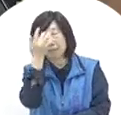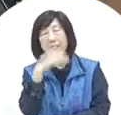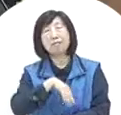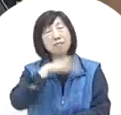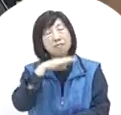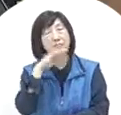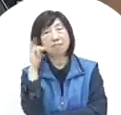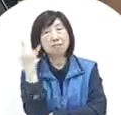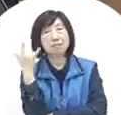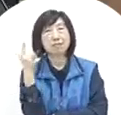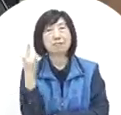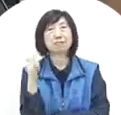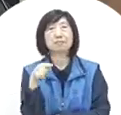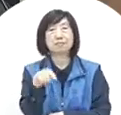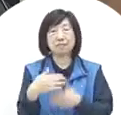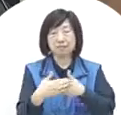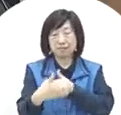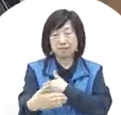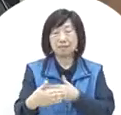医，整个过程